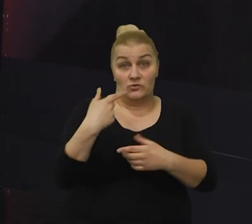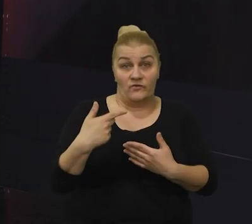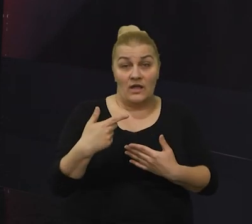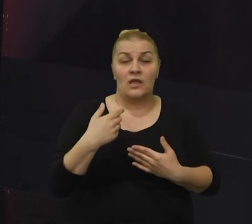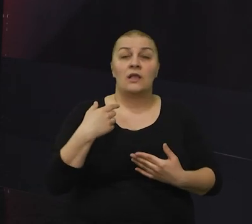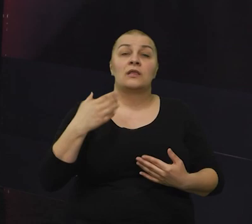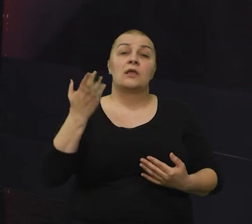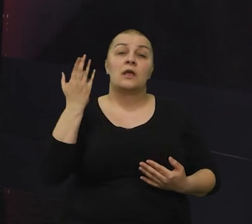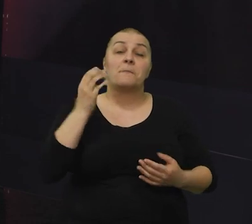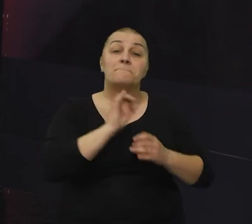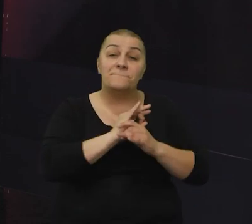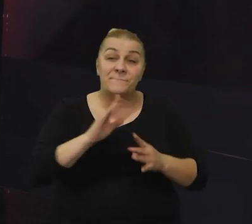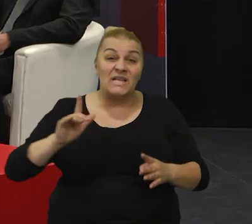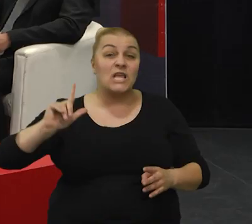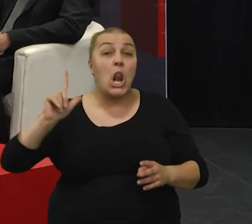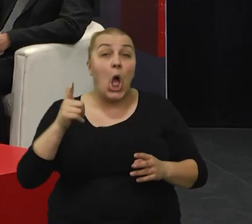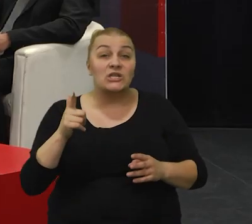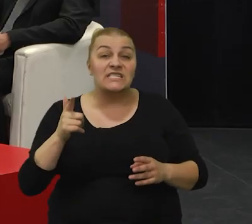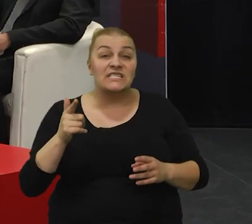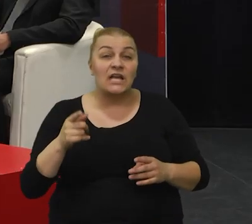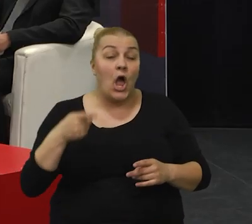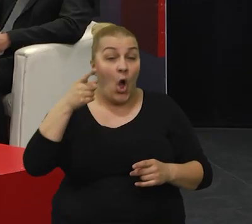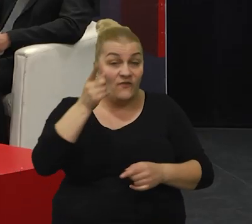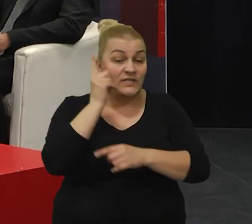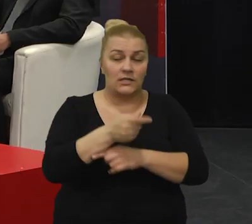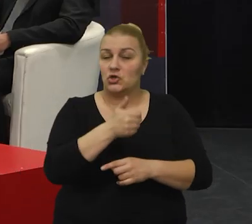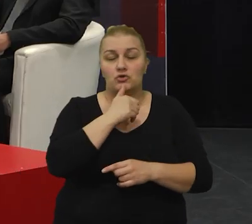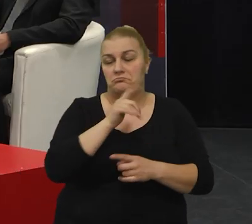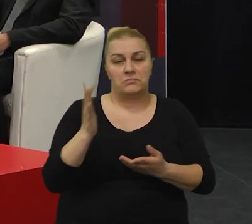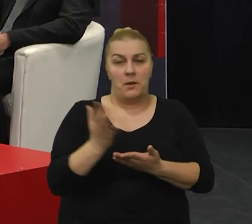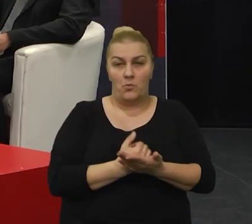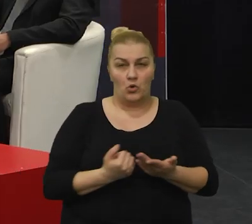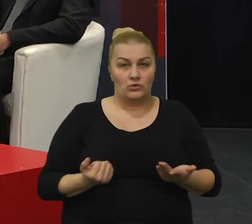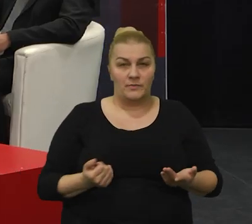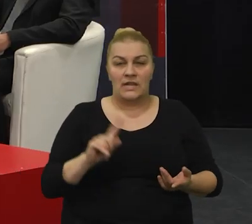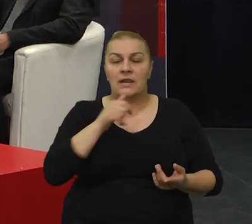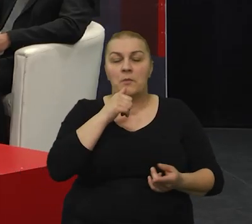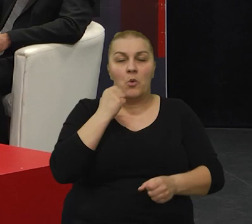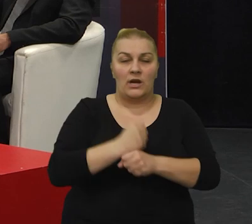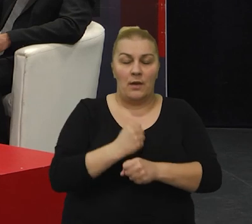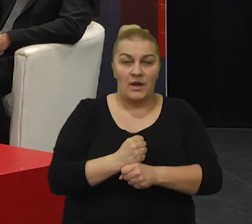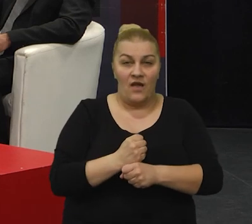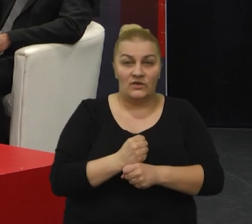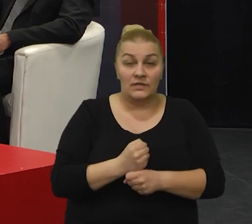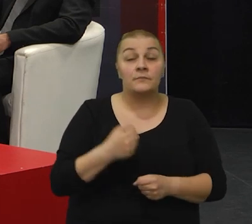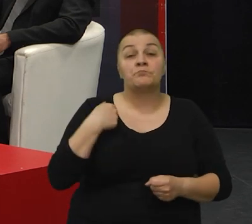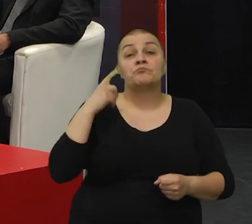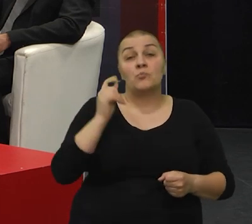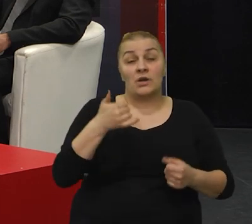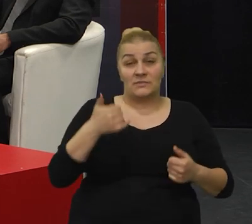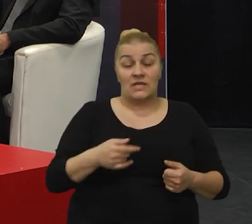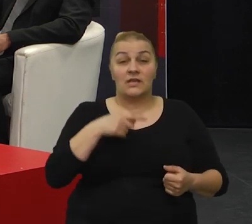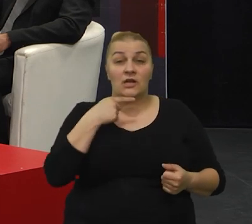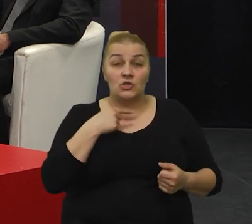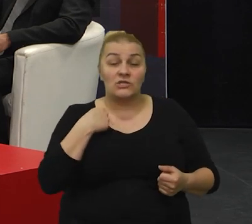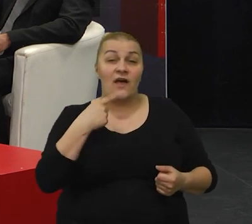smo imali fantastične logistike, to ovaj zadaci ne bi sigurno ne bi se izvršili. Ali ja moram